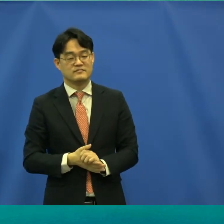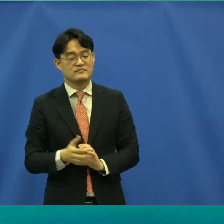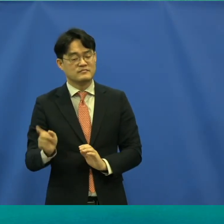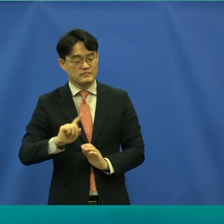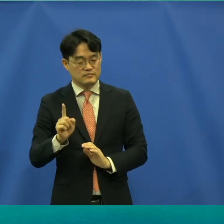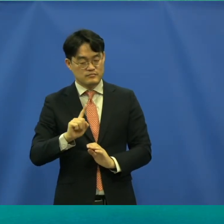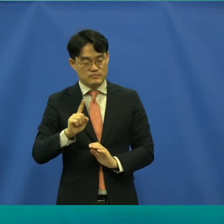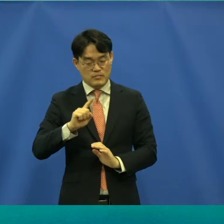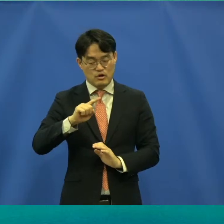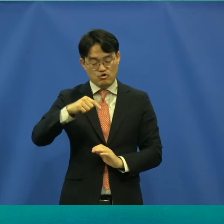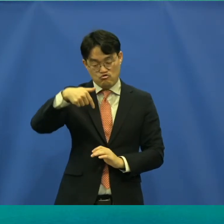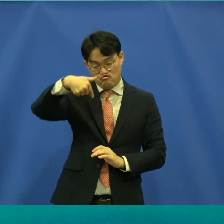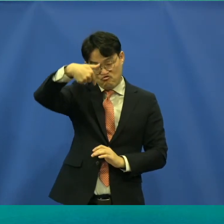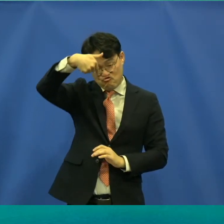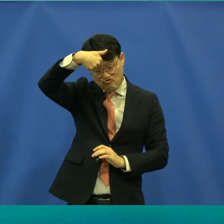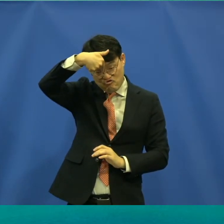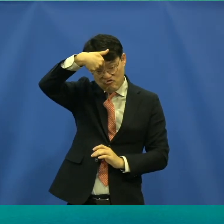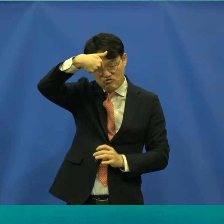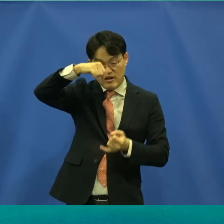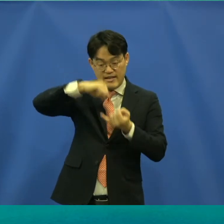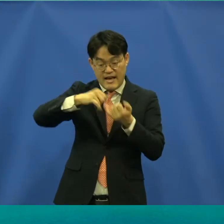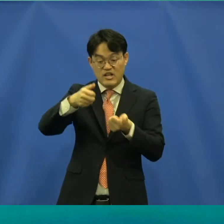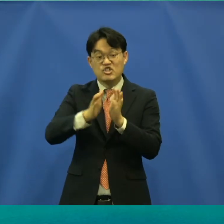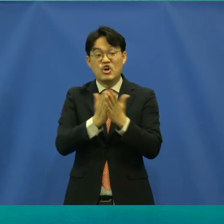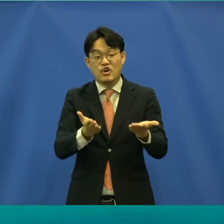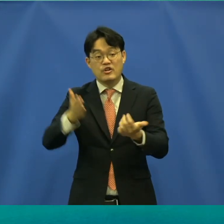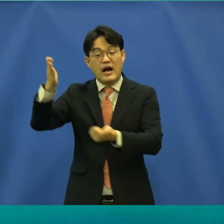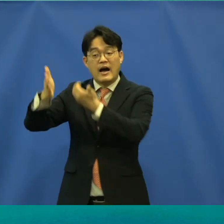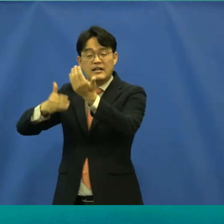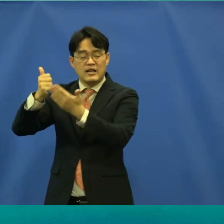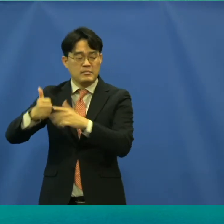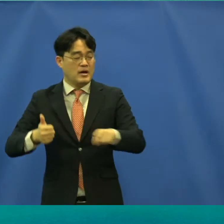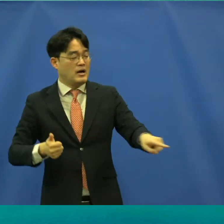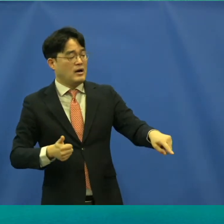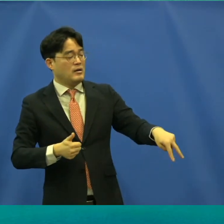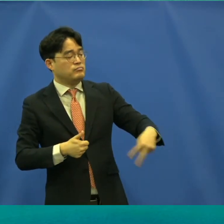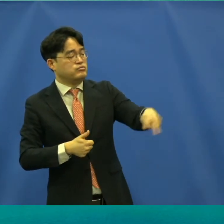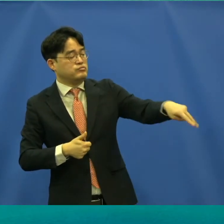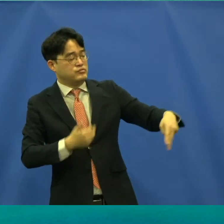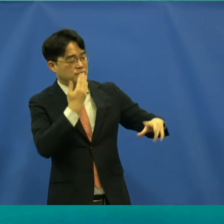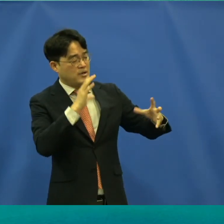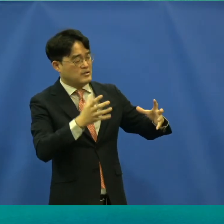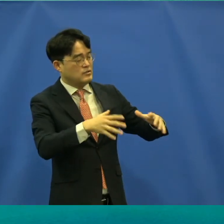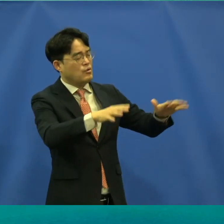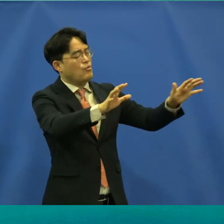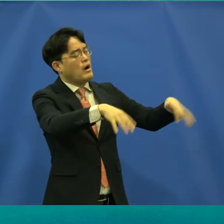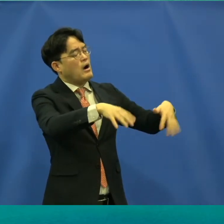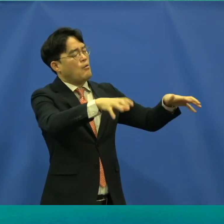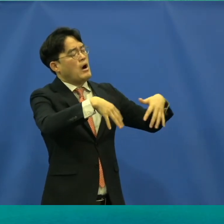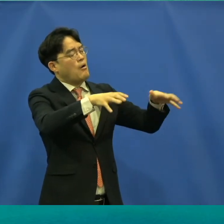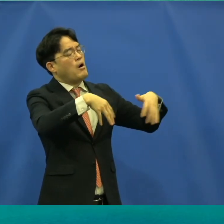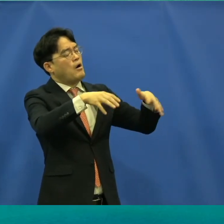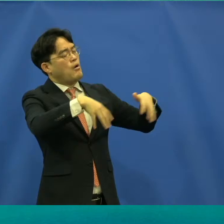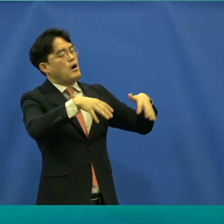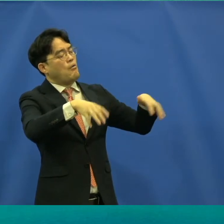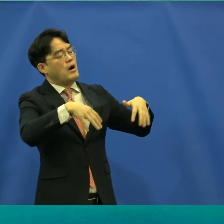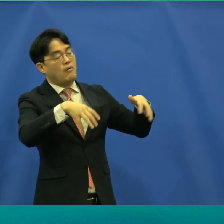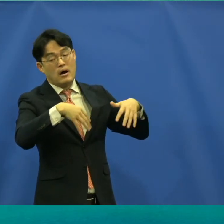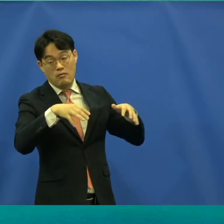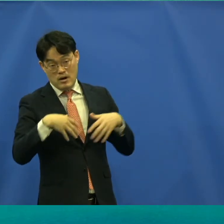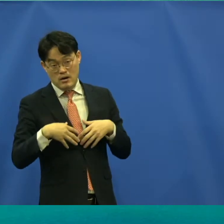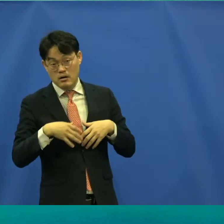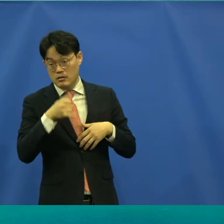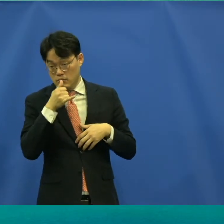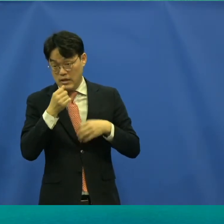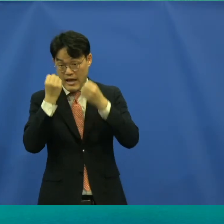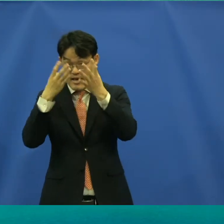거예요. 너희는 가서 모든 민족을 제자로 삼아라. 가라는 거예요. 신앙은 그렇게 구체적이라는 거예요. 어떻게 해요?